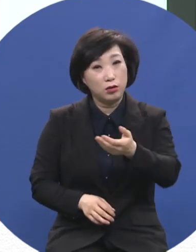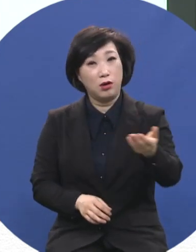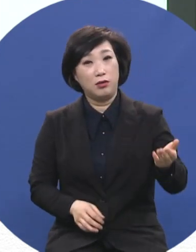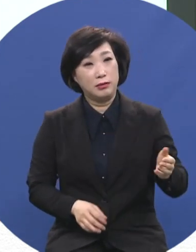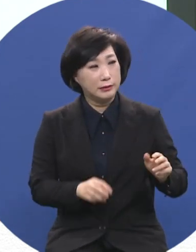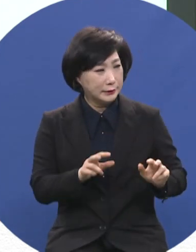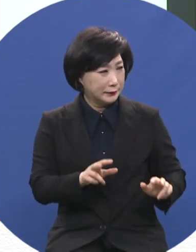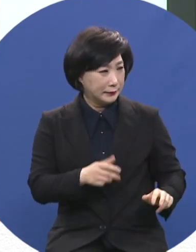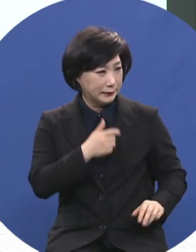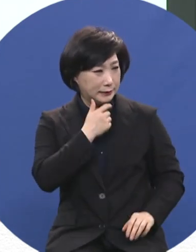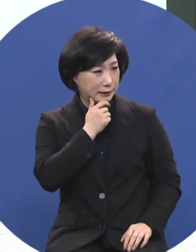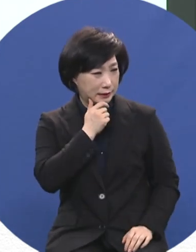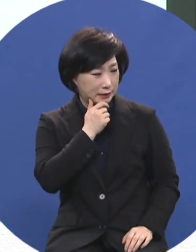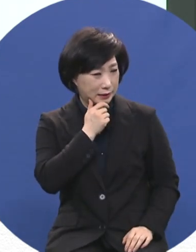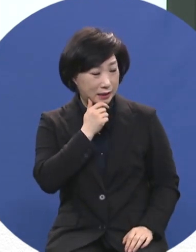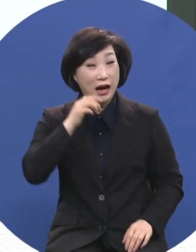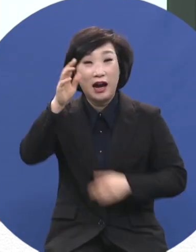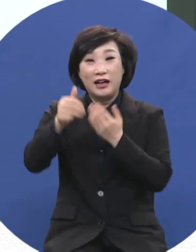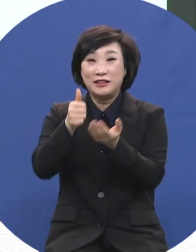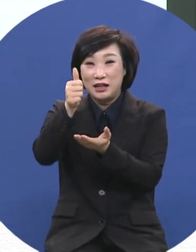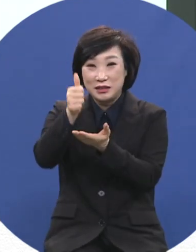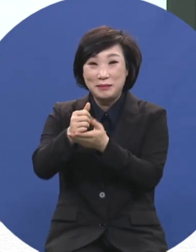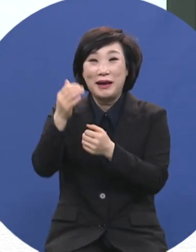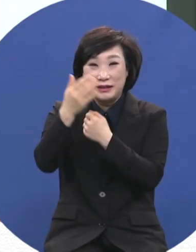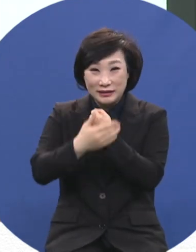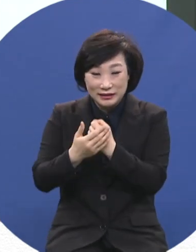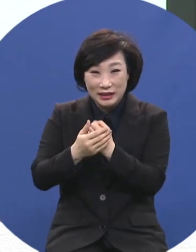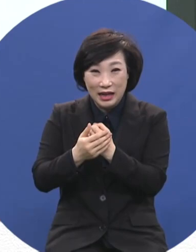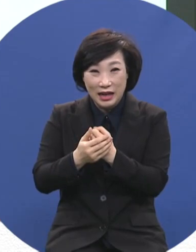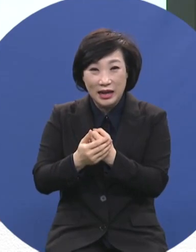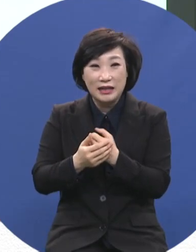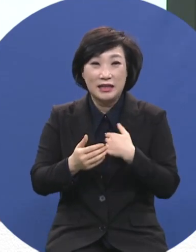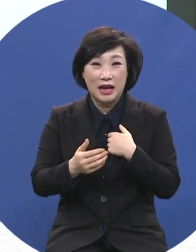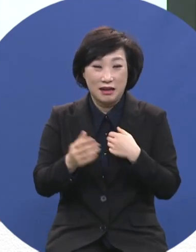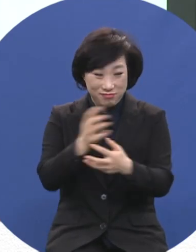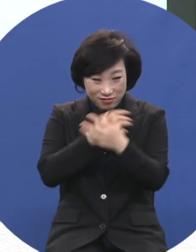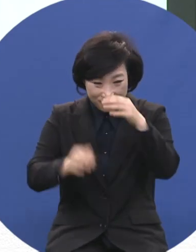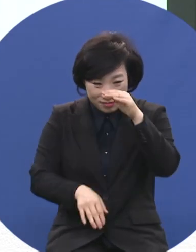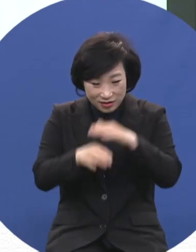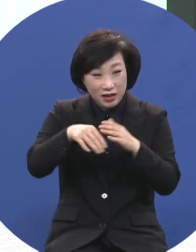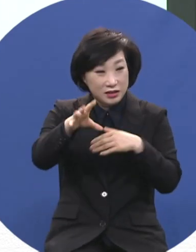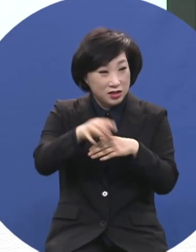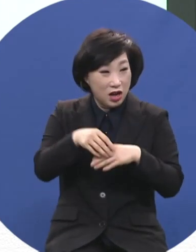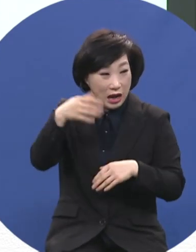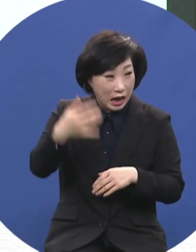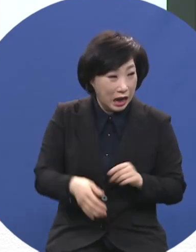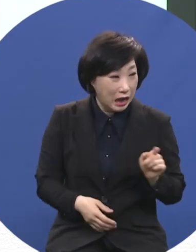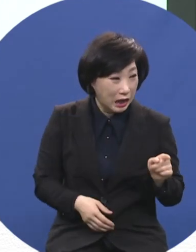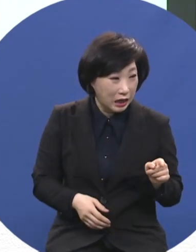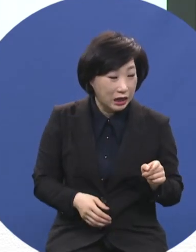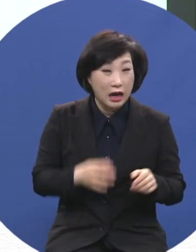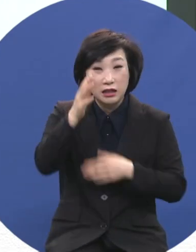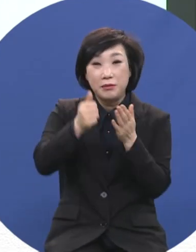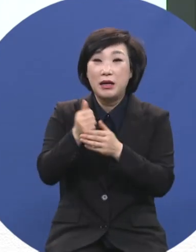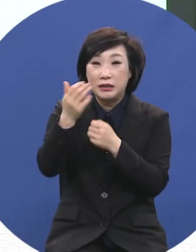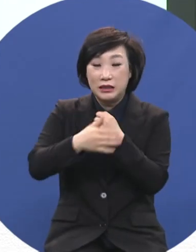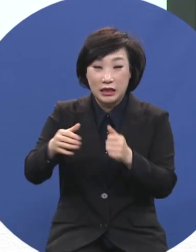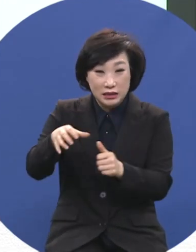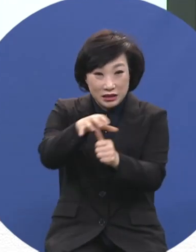당신은 아직도 하나님의 은혜에 장악당하지 못했고 하나님의 은혜에 지배당하지